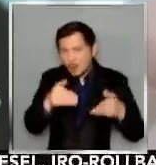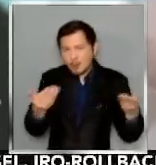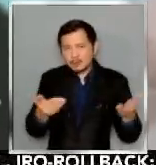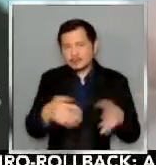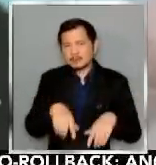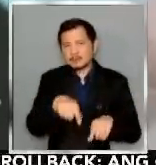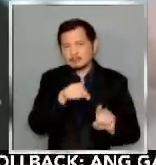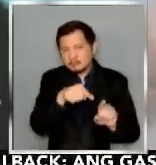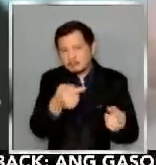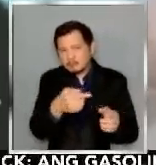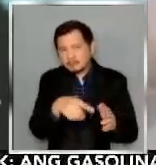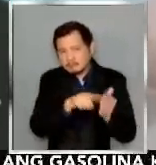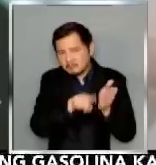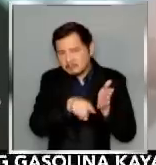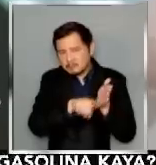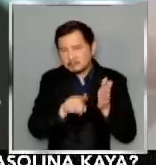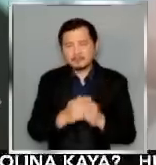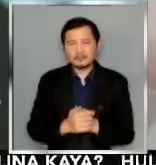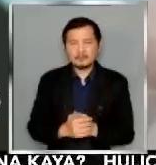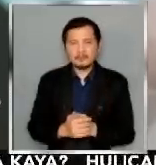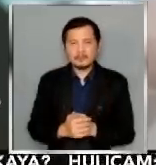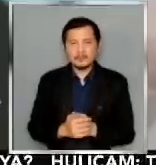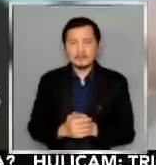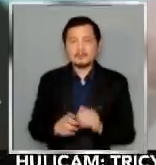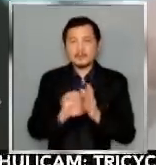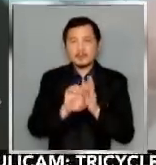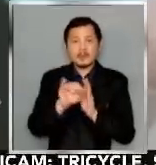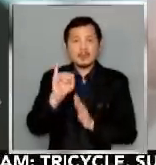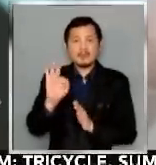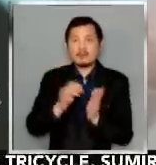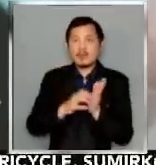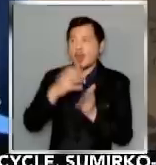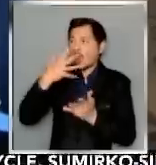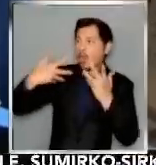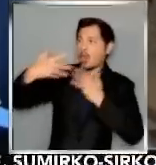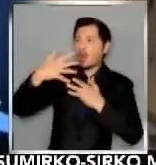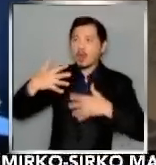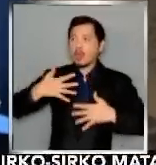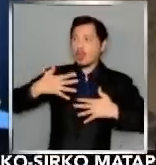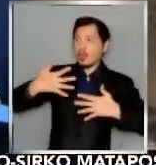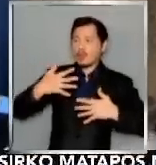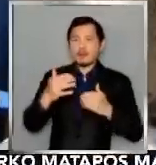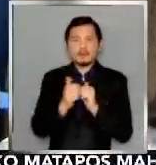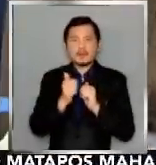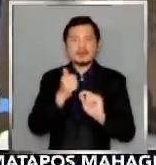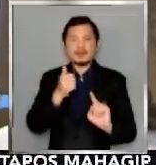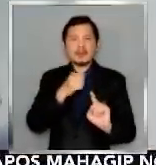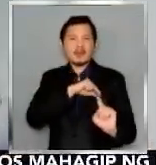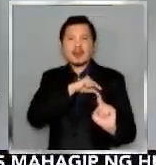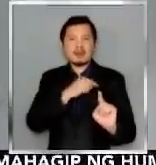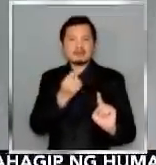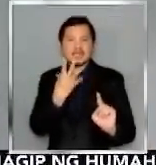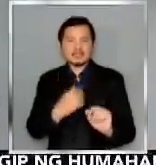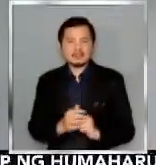isa sa tinitingnan natin dito, when you have a very poor ventilation, you also have a very poor quality of air. Sinabi kamakailan ng mga eksperto sa